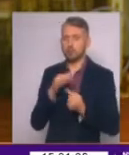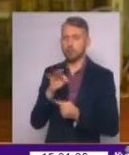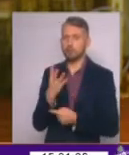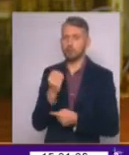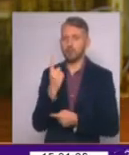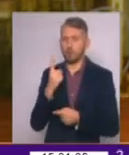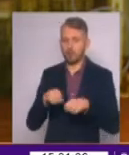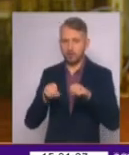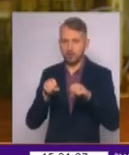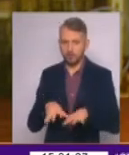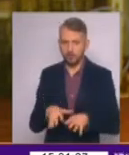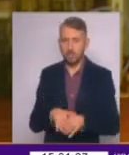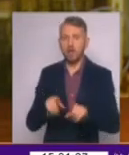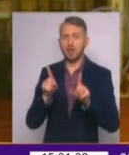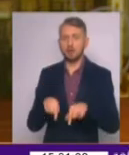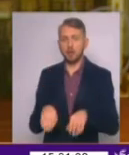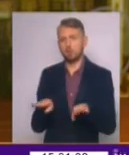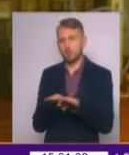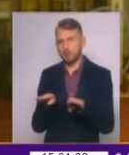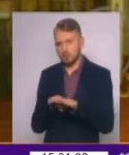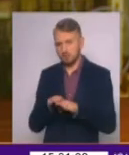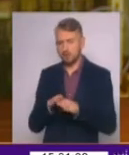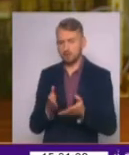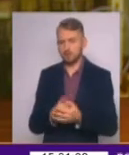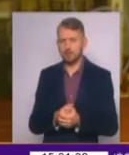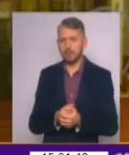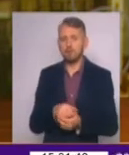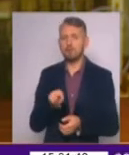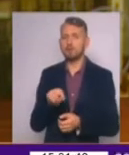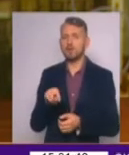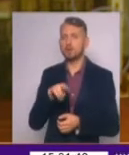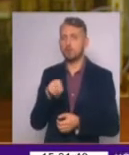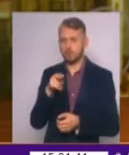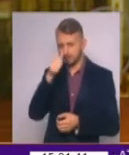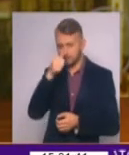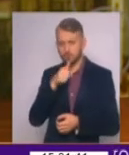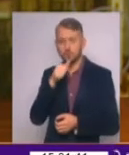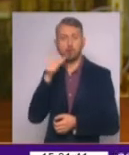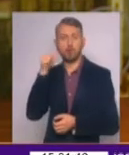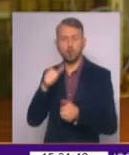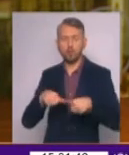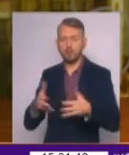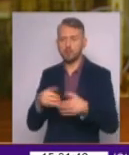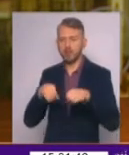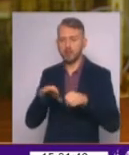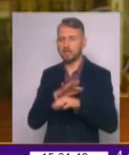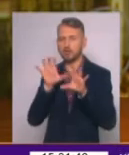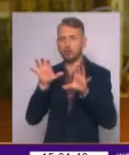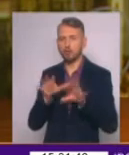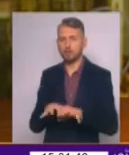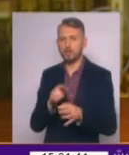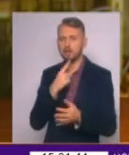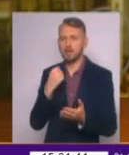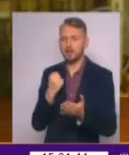одне рішення, також подібне і також з практичної точки зору. В листопаді минулого року комісія прийняла рішення щодо незаконності прийняття детальних